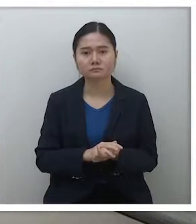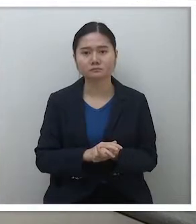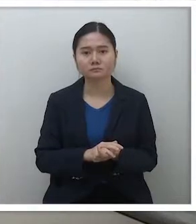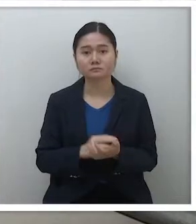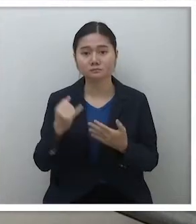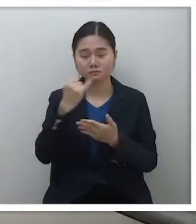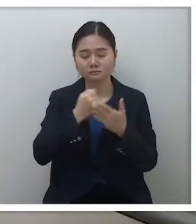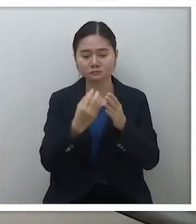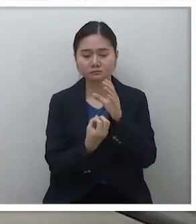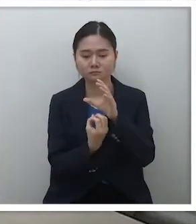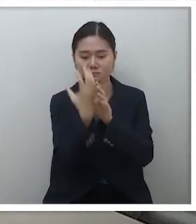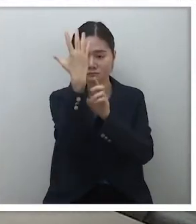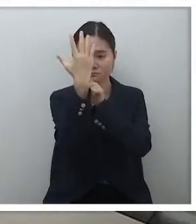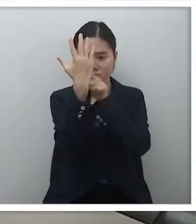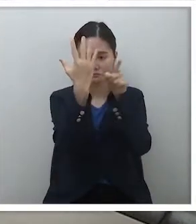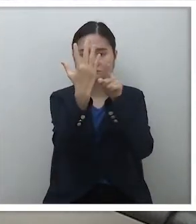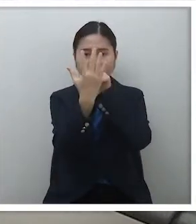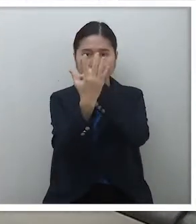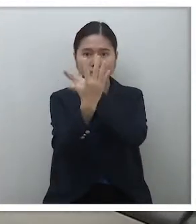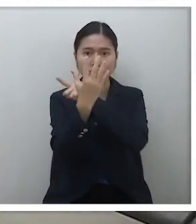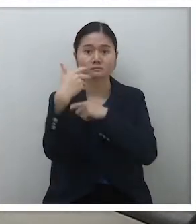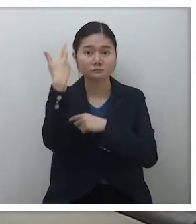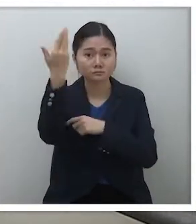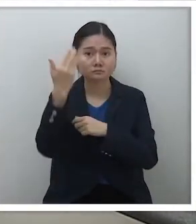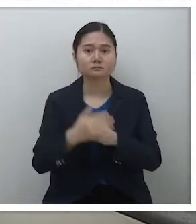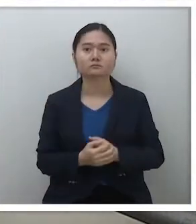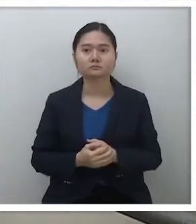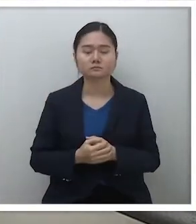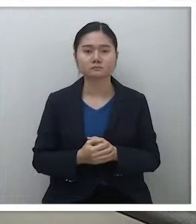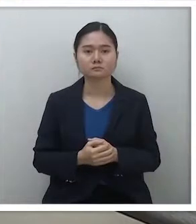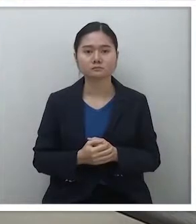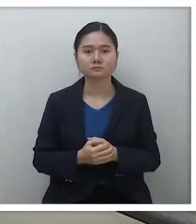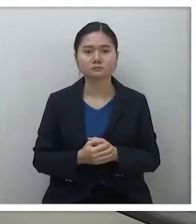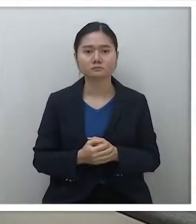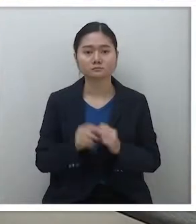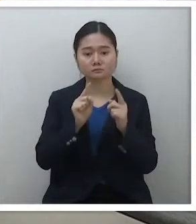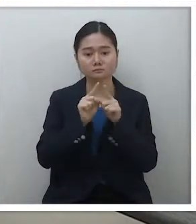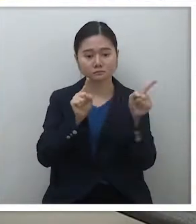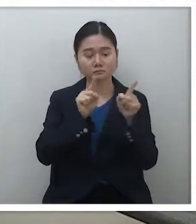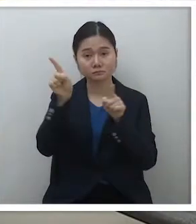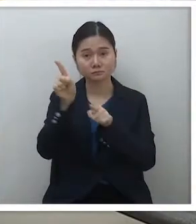วาดเฉพาะกิ่งก้านมันก่อนถูกไหมวาดเฉพาะกิ่งก้านก่อน